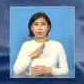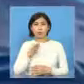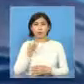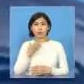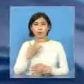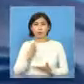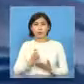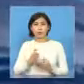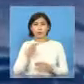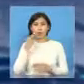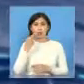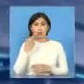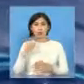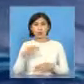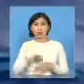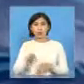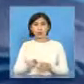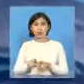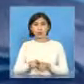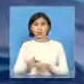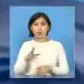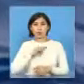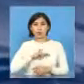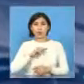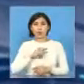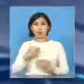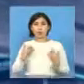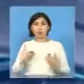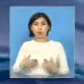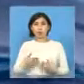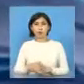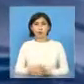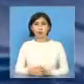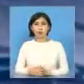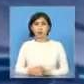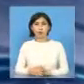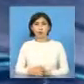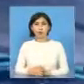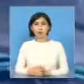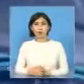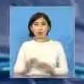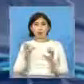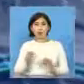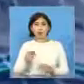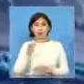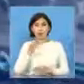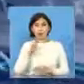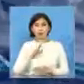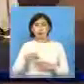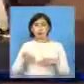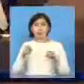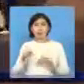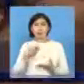положительно влияет на качество кожи, а также улучшает работу иммунной системы. Помимо правильного питания,